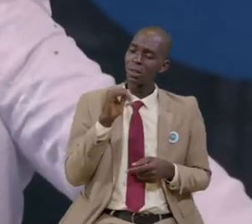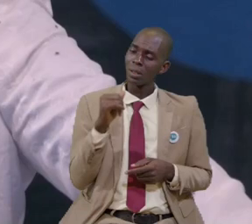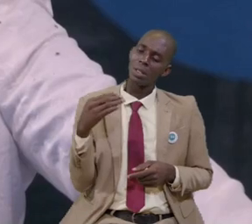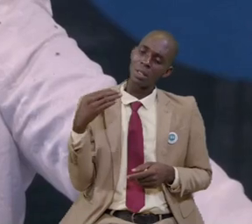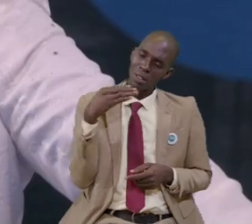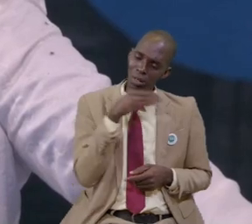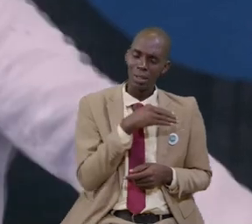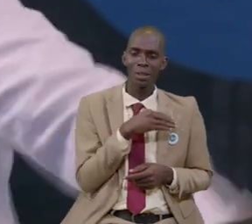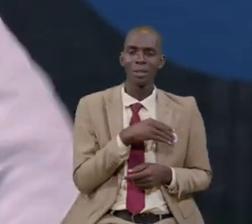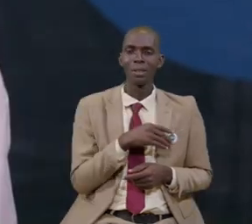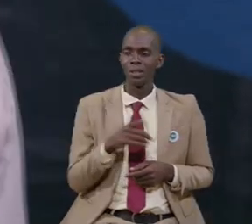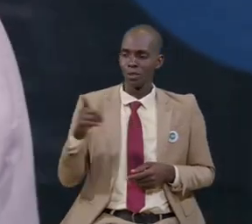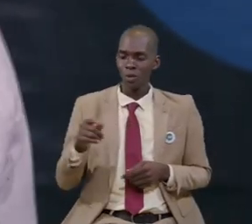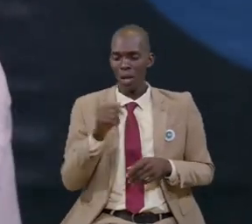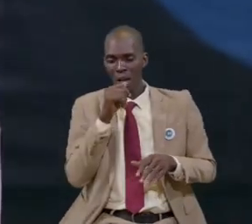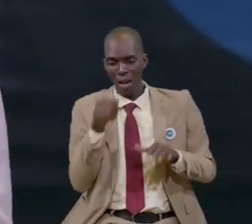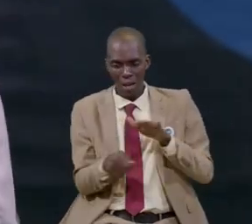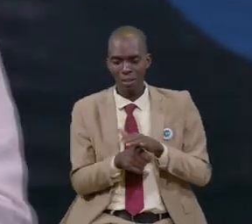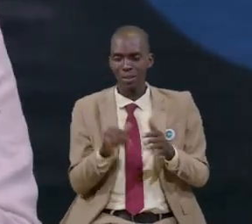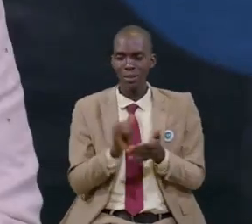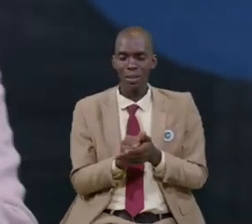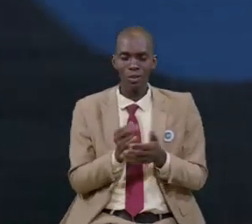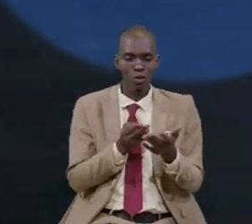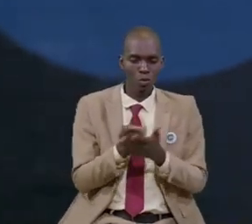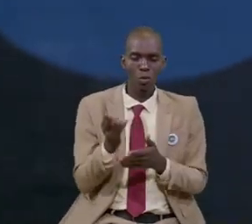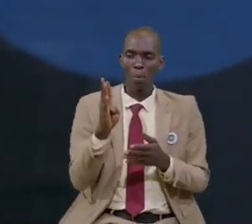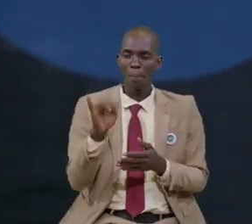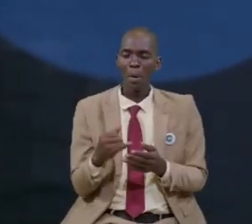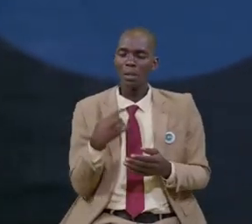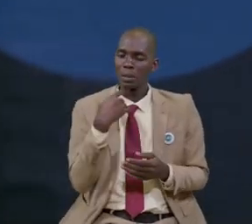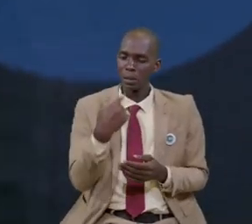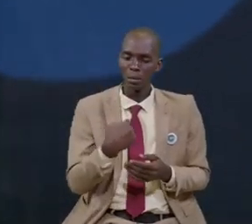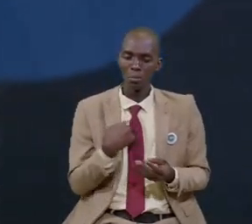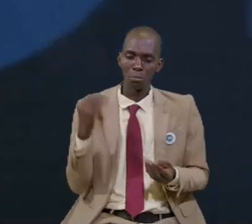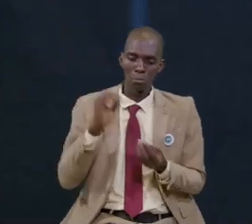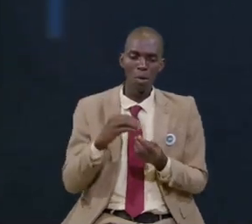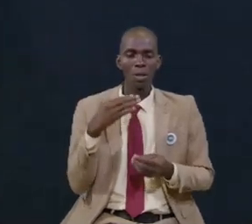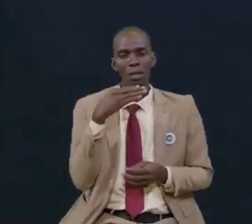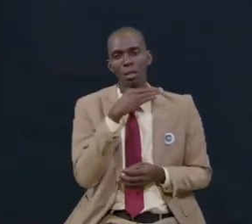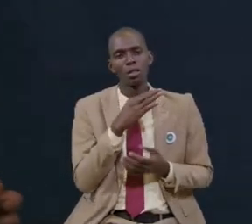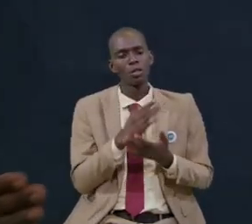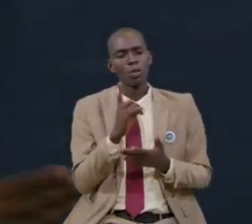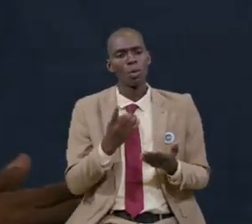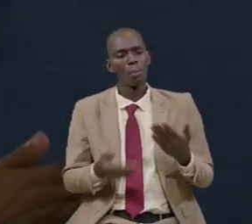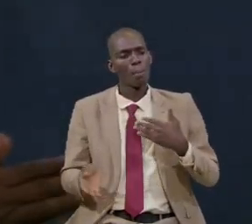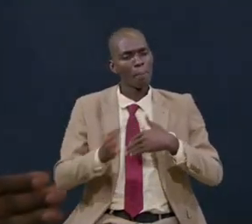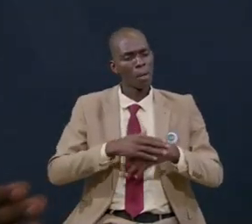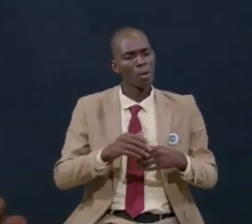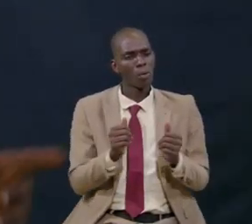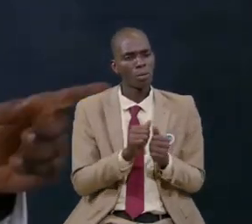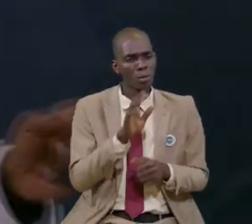un plus grand mensonge. Quelqu'un est venu dire que, et toi là, et tu vas à l'église,